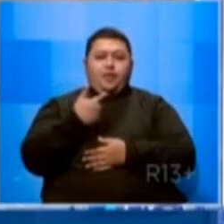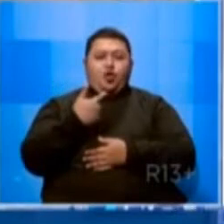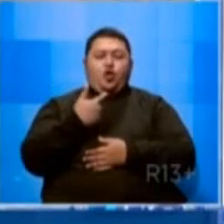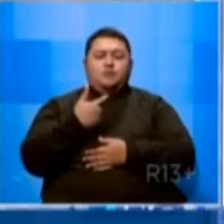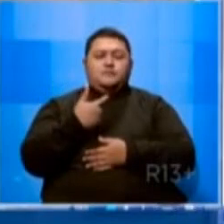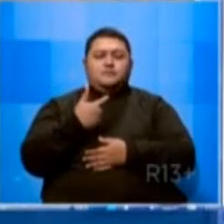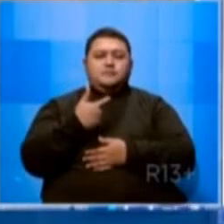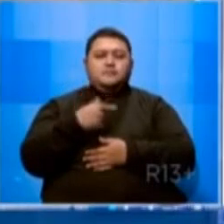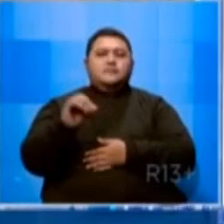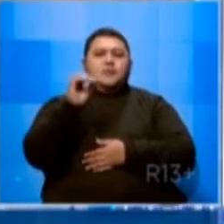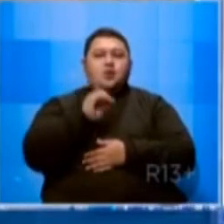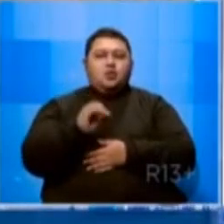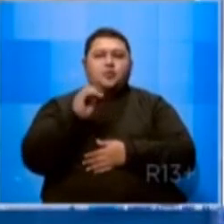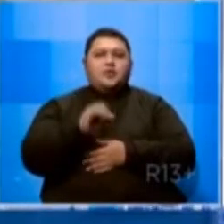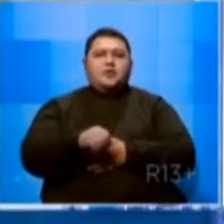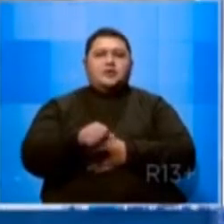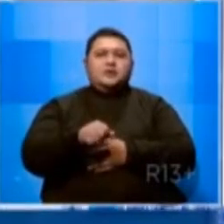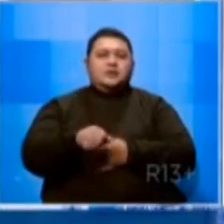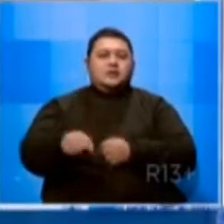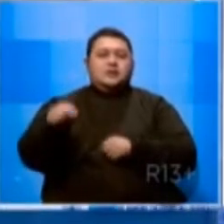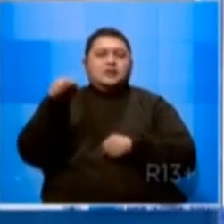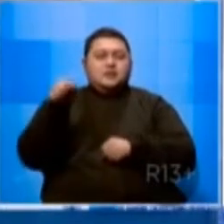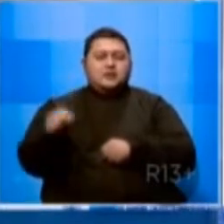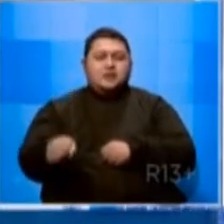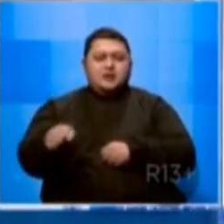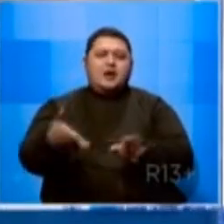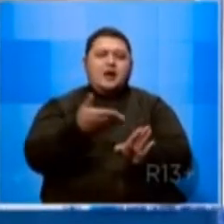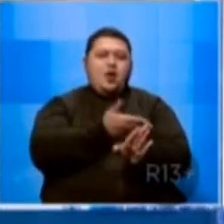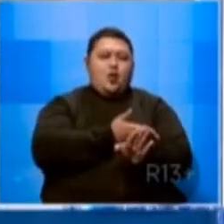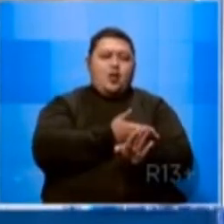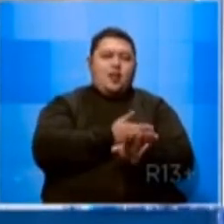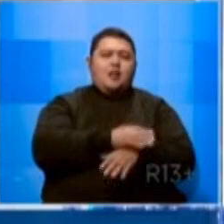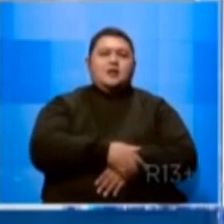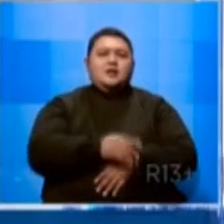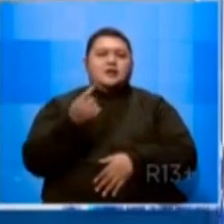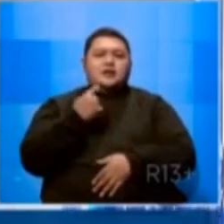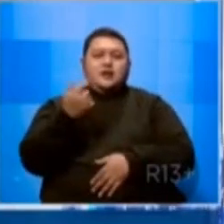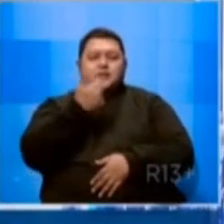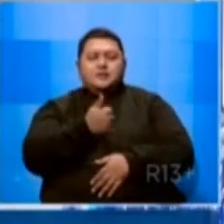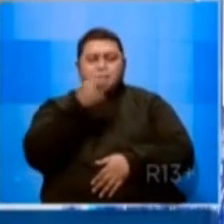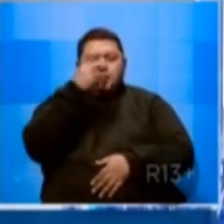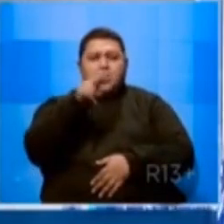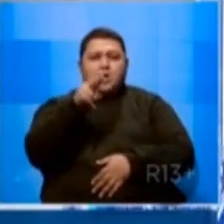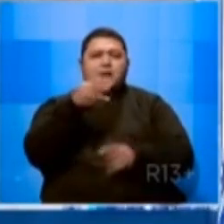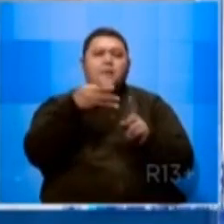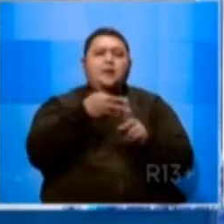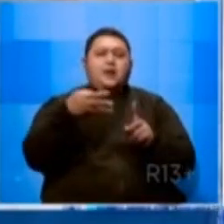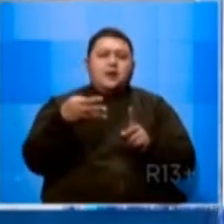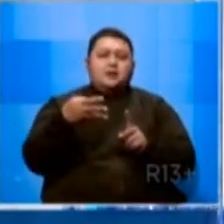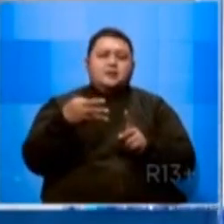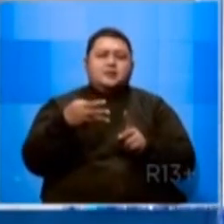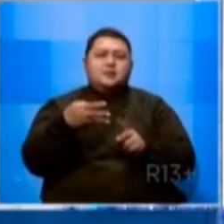Oktober ya sidang-sidang awal kita semua bisa melihat bahwa barada eliaser